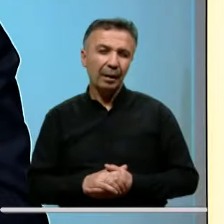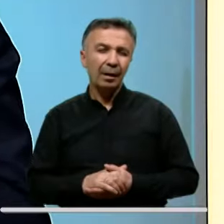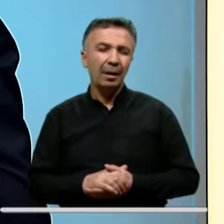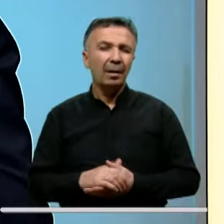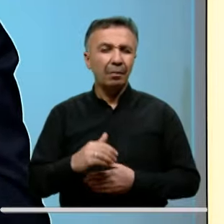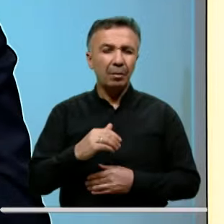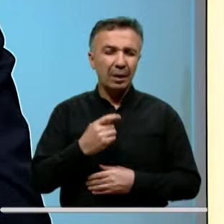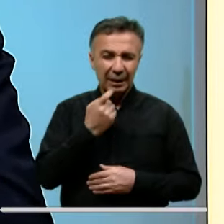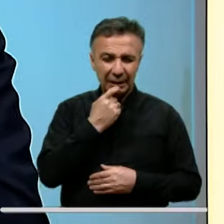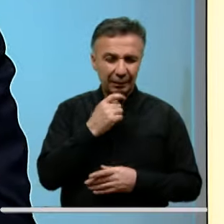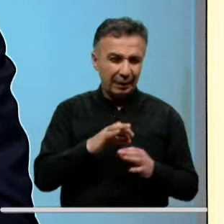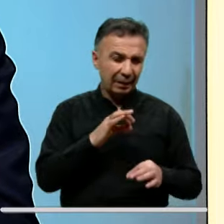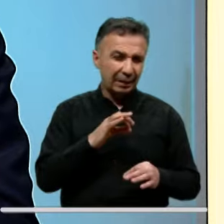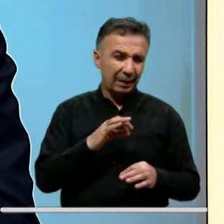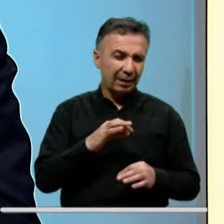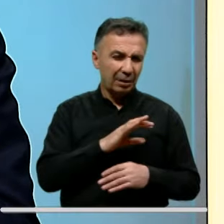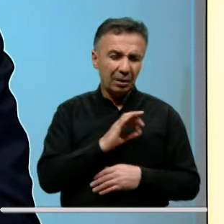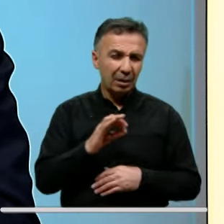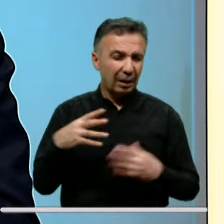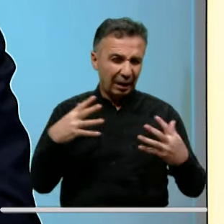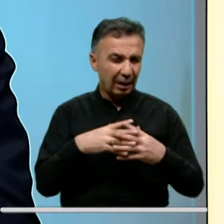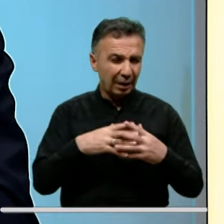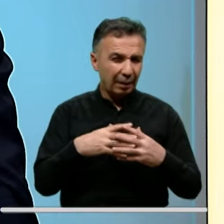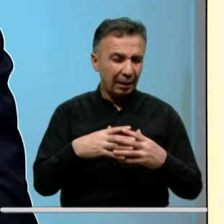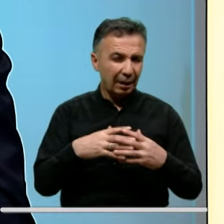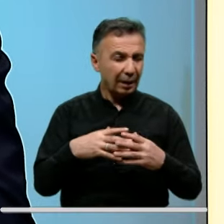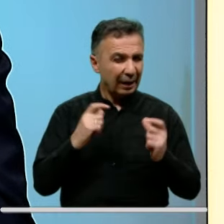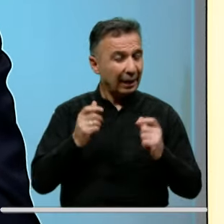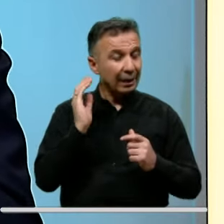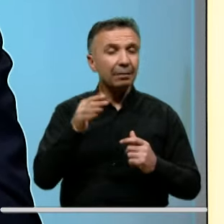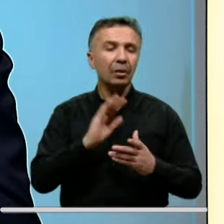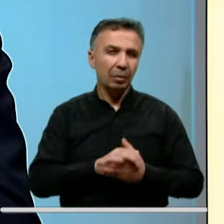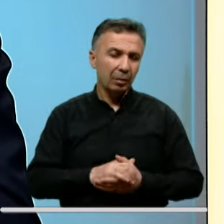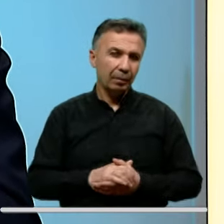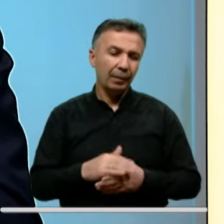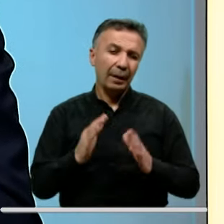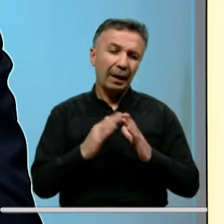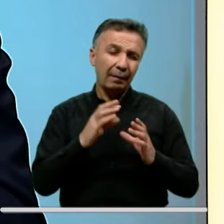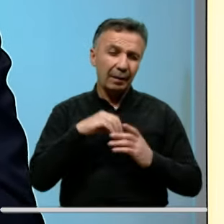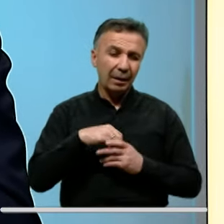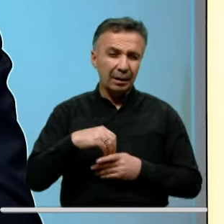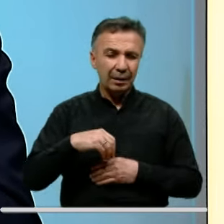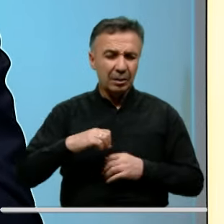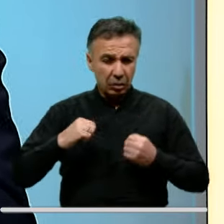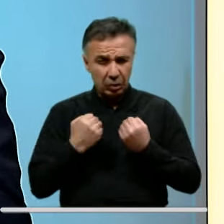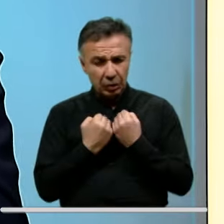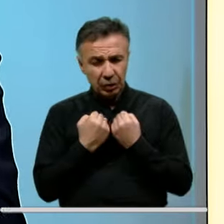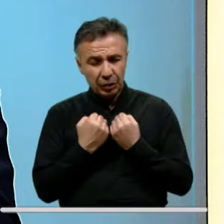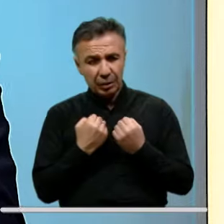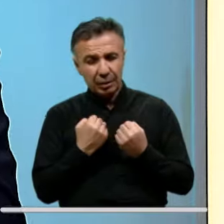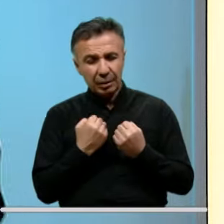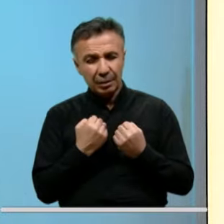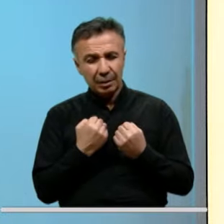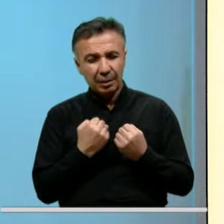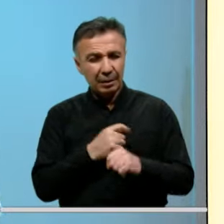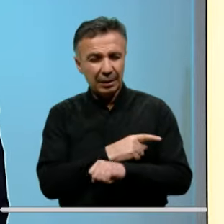bir insan hiç kalabalık içine gitmiyor mu? Yani evde mesela kışın, özellikle kış mevsimlerinde devamlı